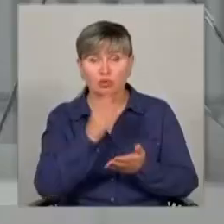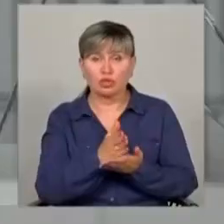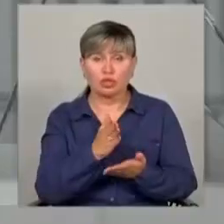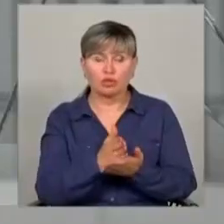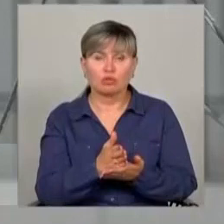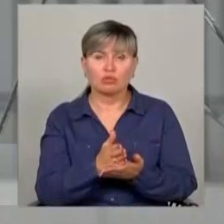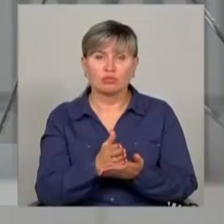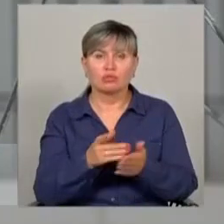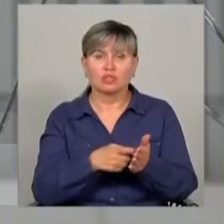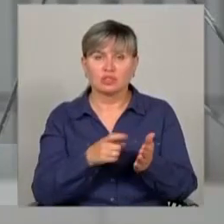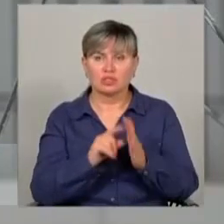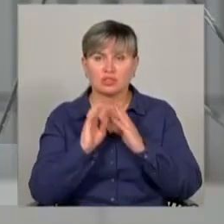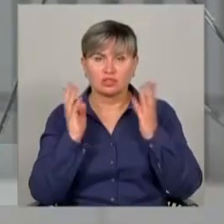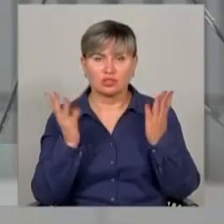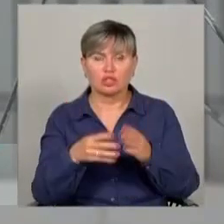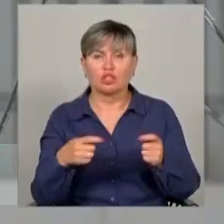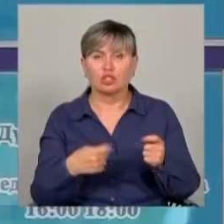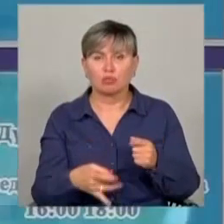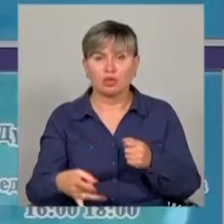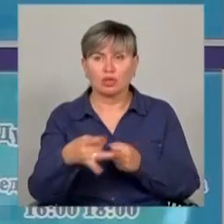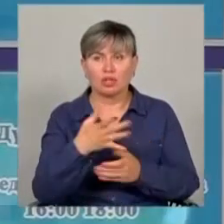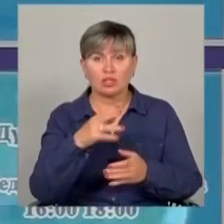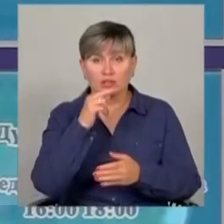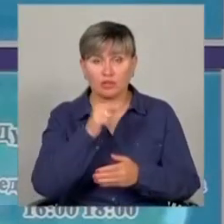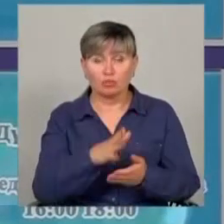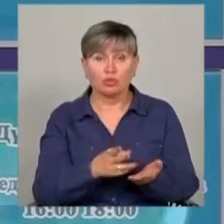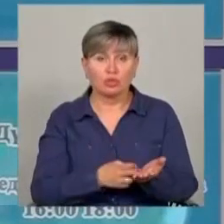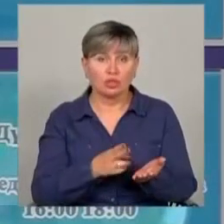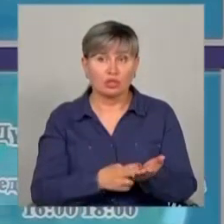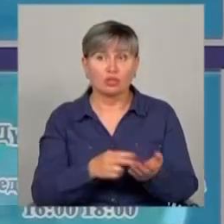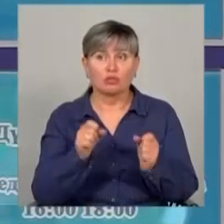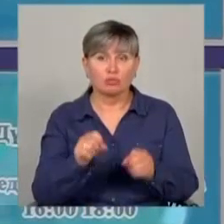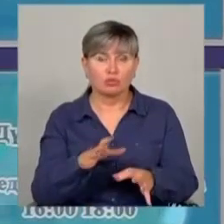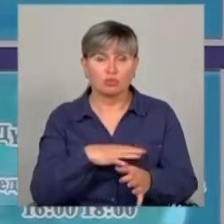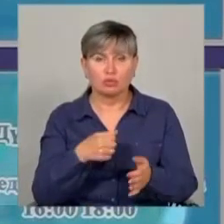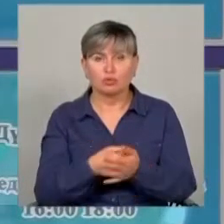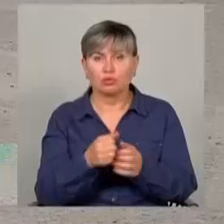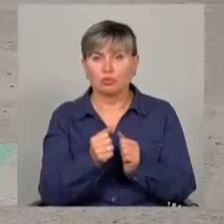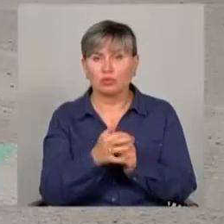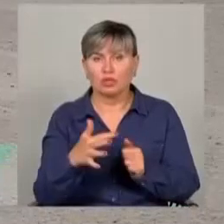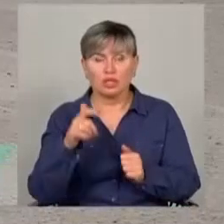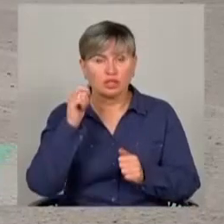в следственном изоляторе Жамбылского района. Если его вина будет доказана, то ему может грозить до 15 лет